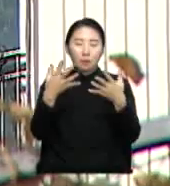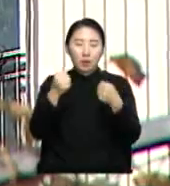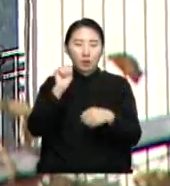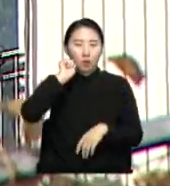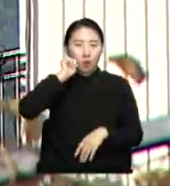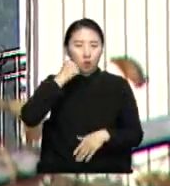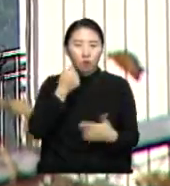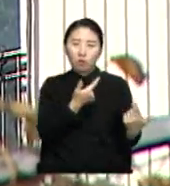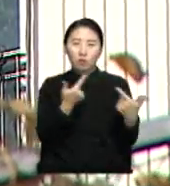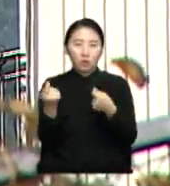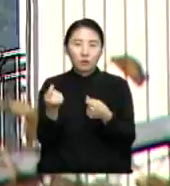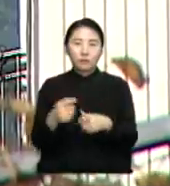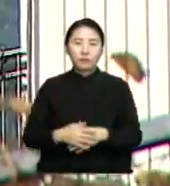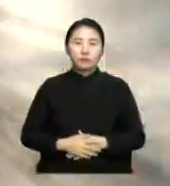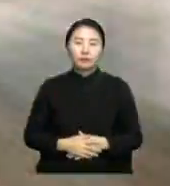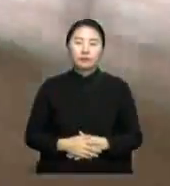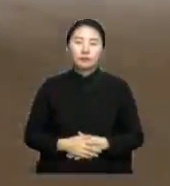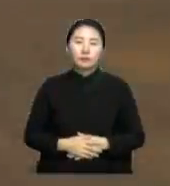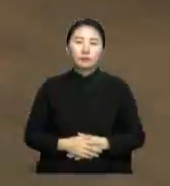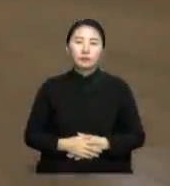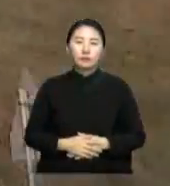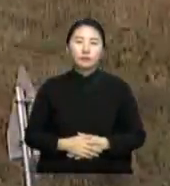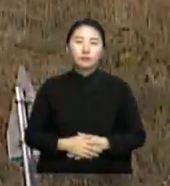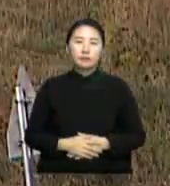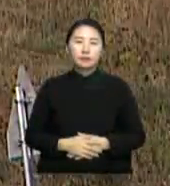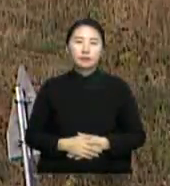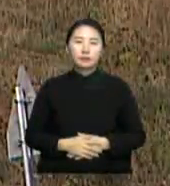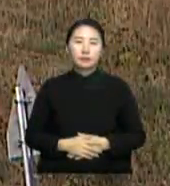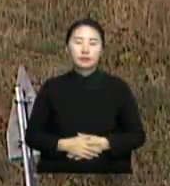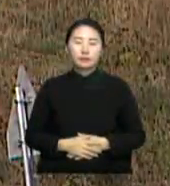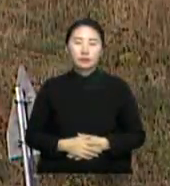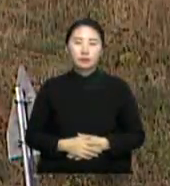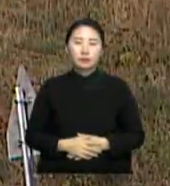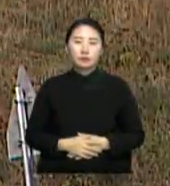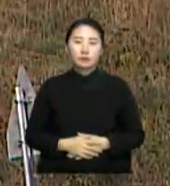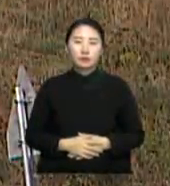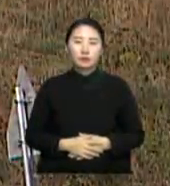난항이 예상되고 있습니다. 딜라이브 서울 경기 케이블 TV 박용입니다.